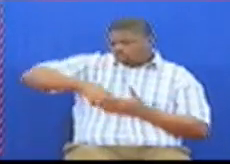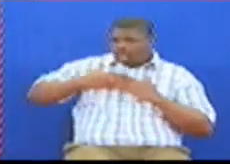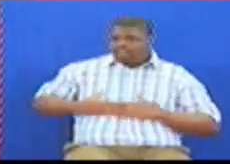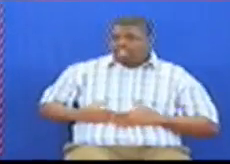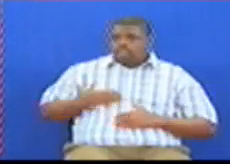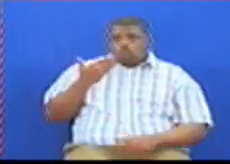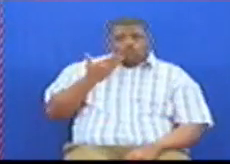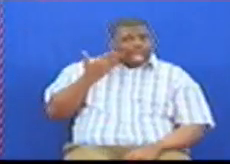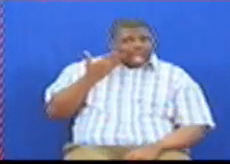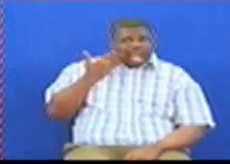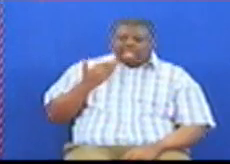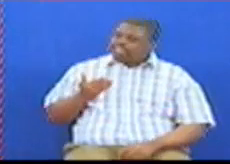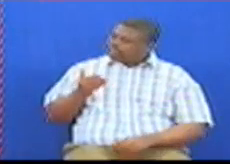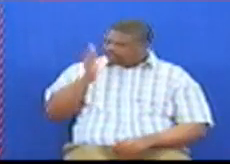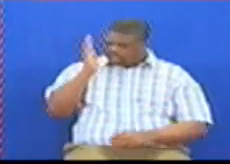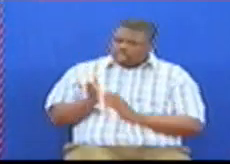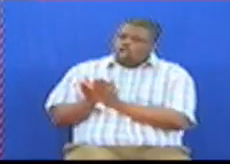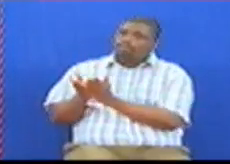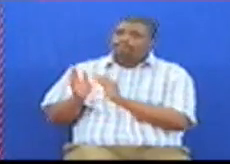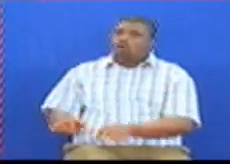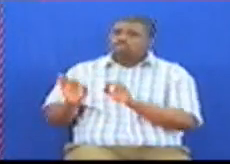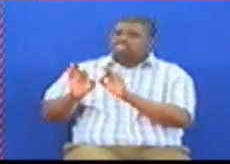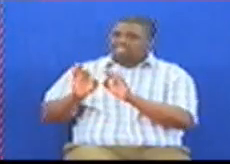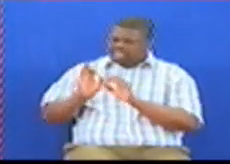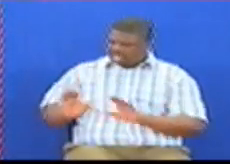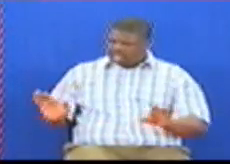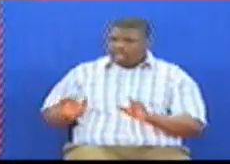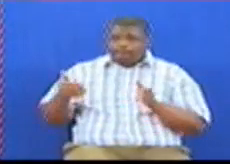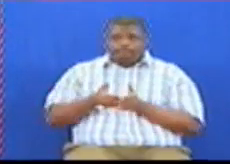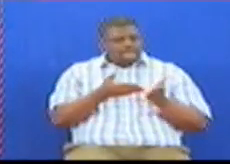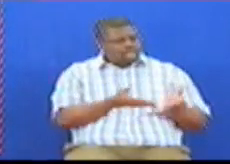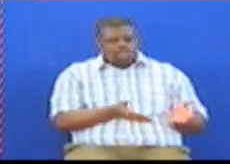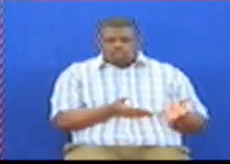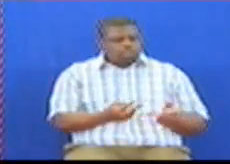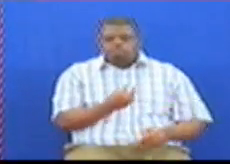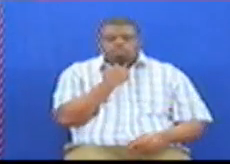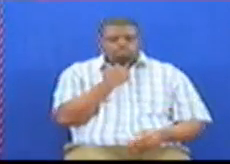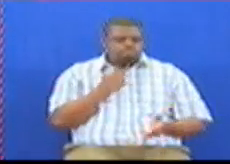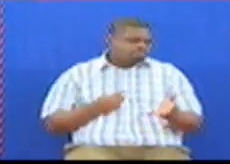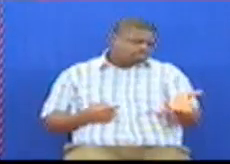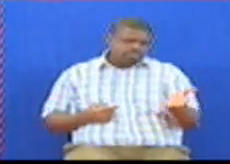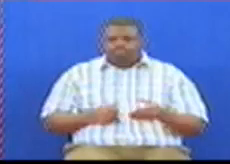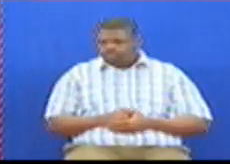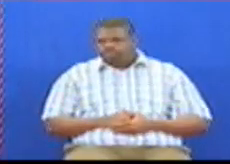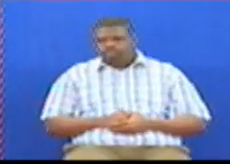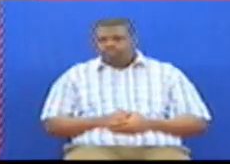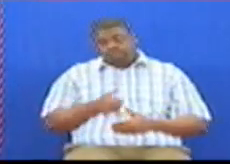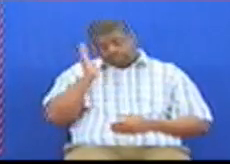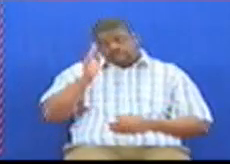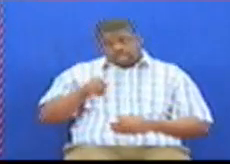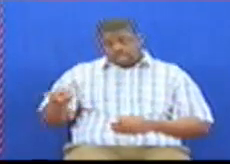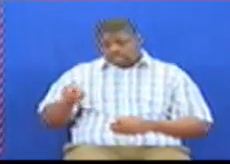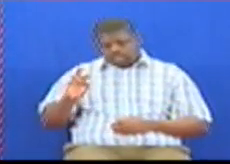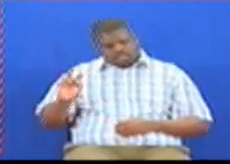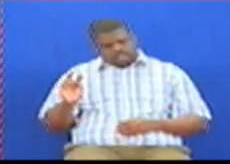Ulaya kinachohudumia kata ya Ulaya, Mhenda na Zombo, lakini bado mpaka leo kituo kile hakijapata msaada wote. Naomba serikali